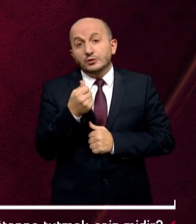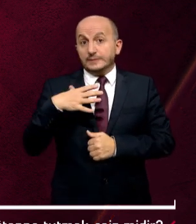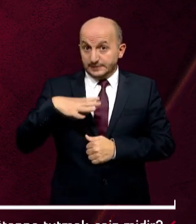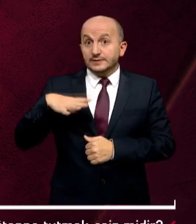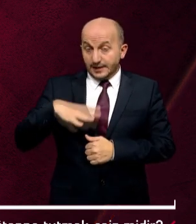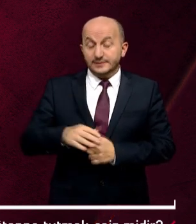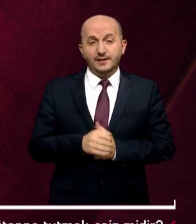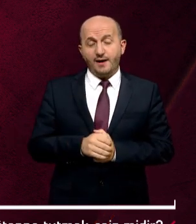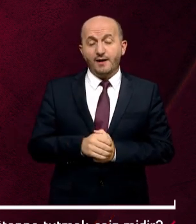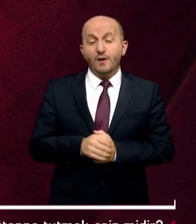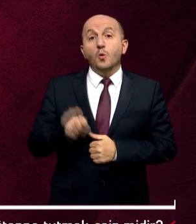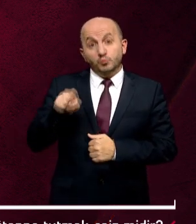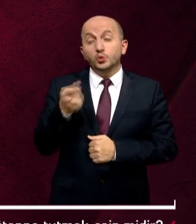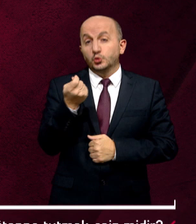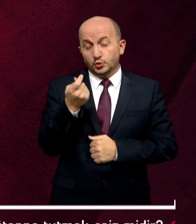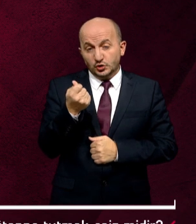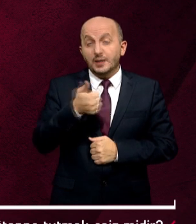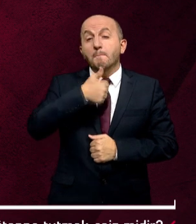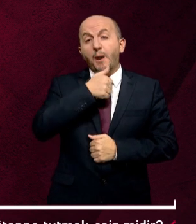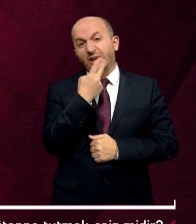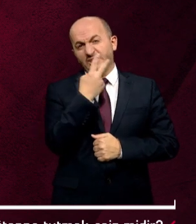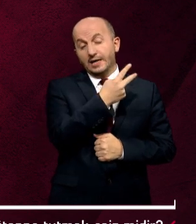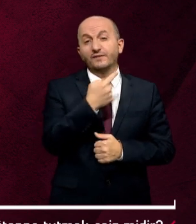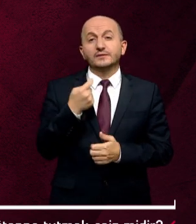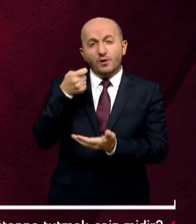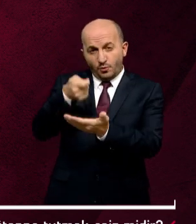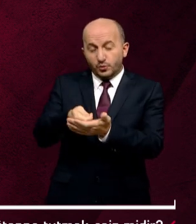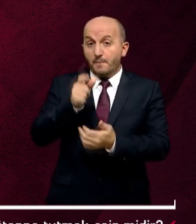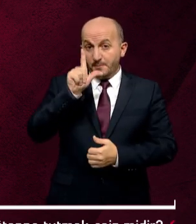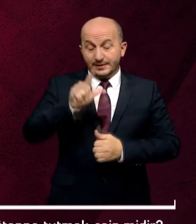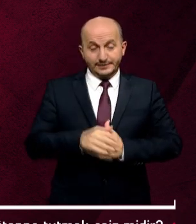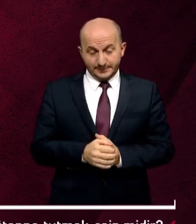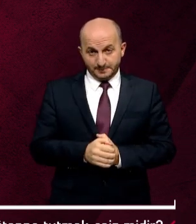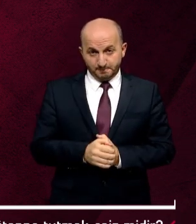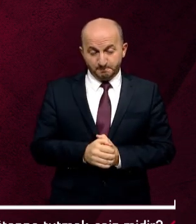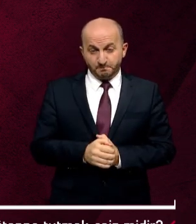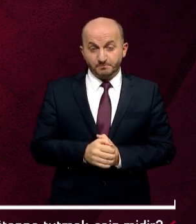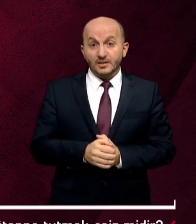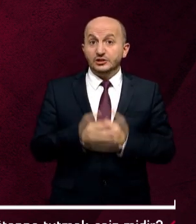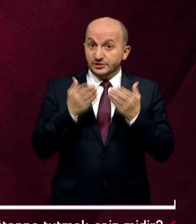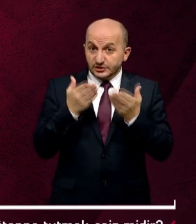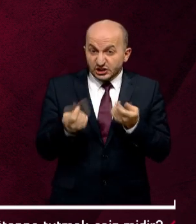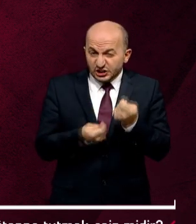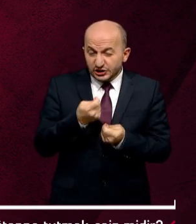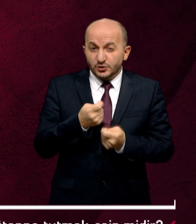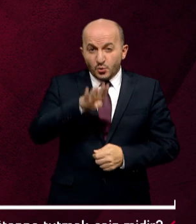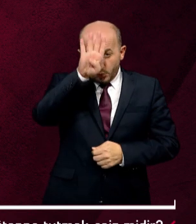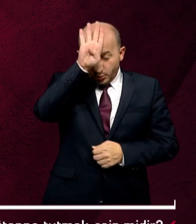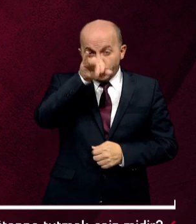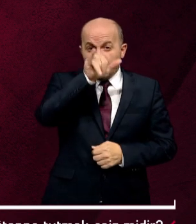ücret talep ederse bu ücret baba tarafından ödenmelidir. İşin hukuki hak